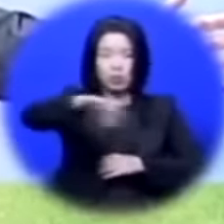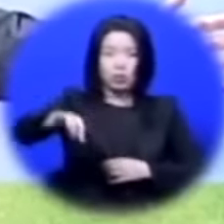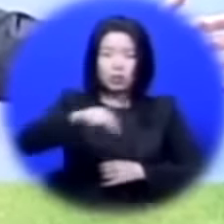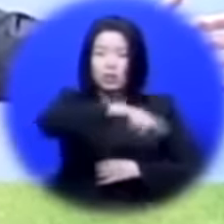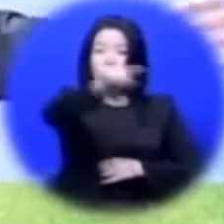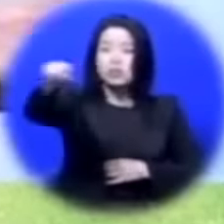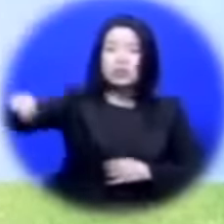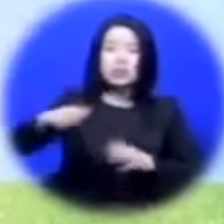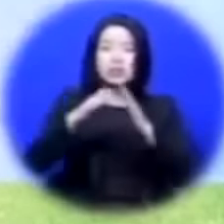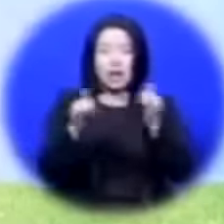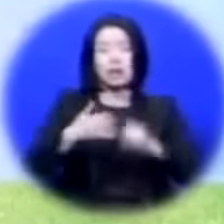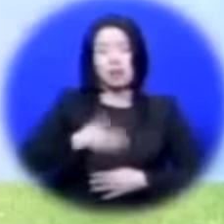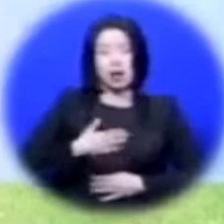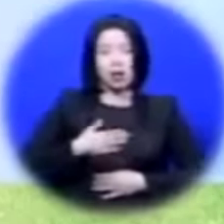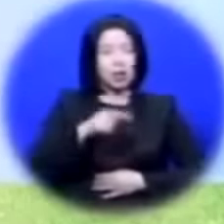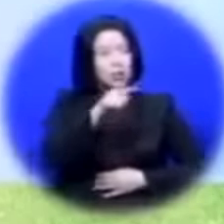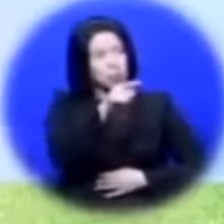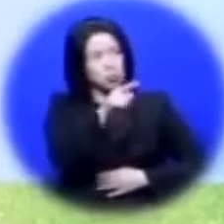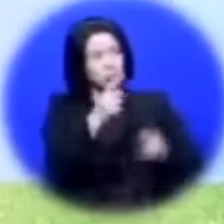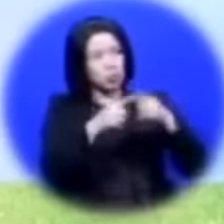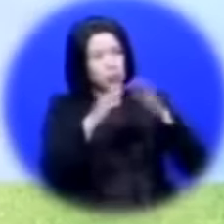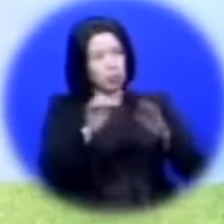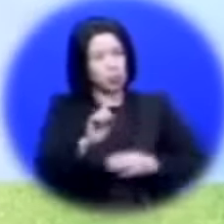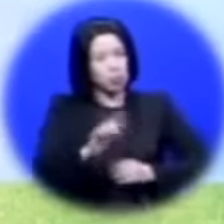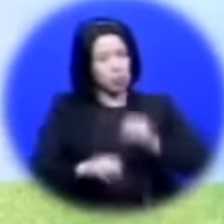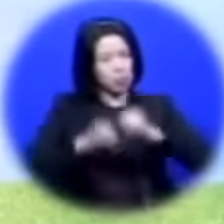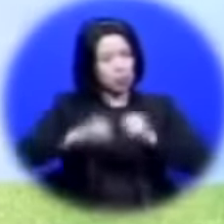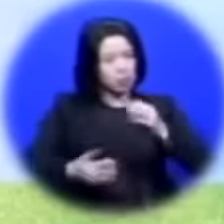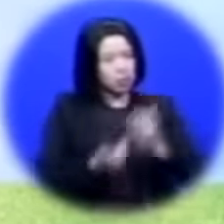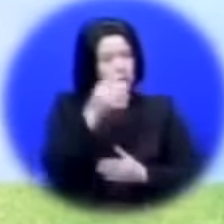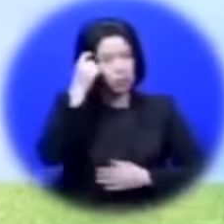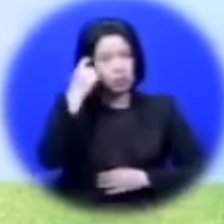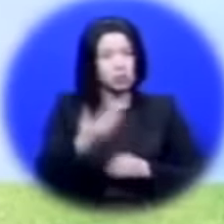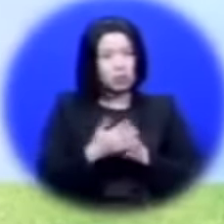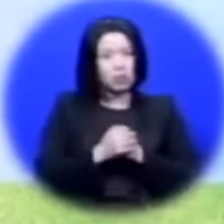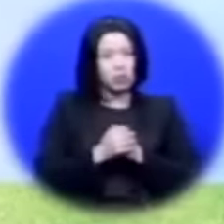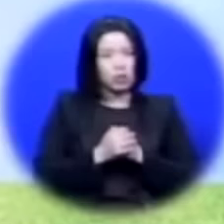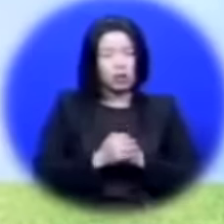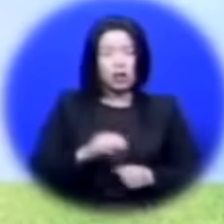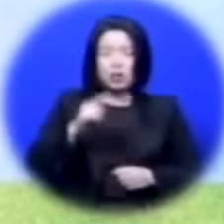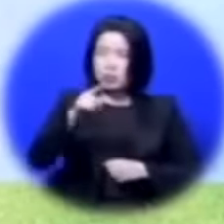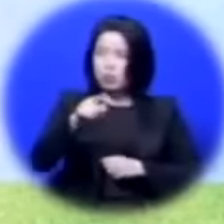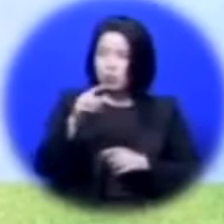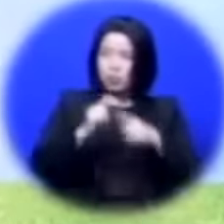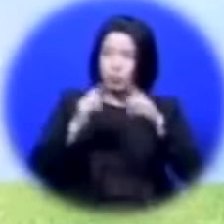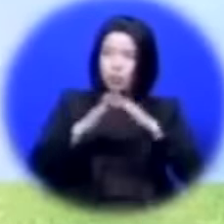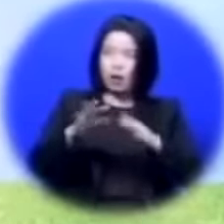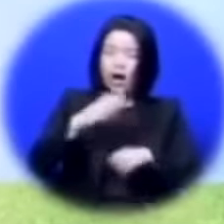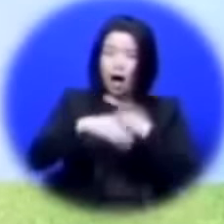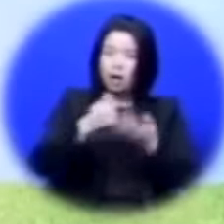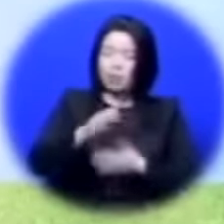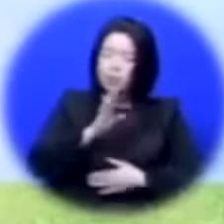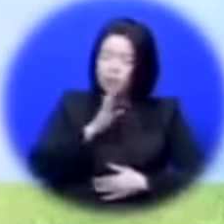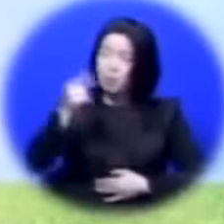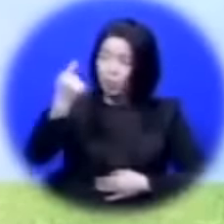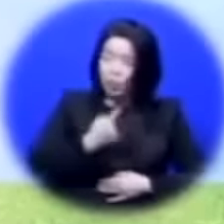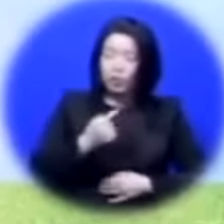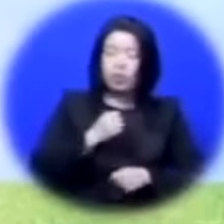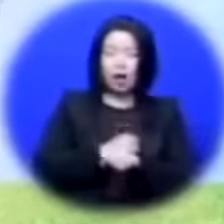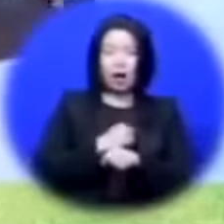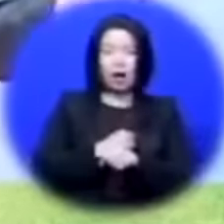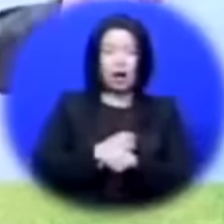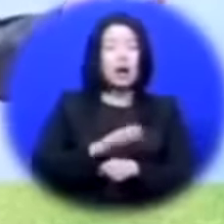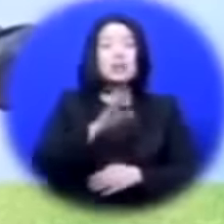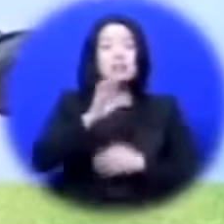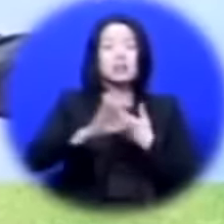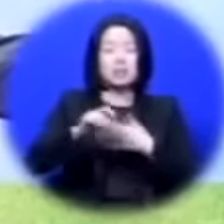있어요이 교회 뭐가 역사가 일어났어요 선한목자 교회에 하나님이 정말 임하셨다 그러면이